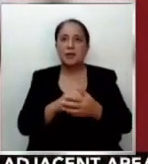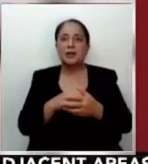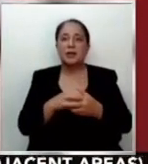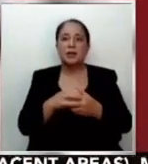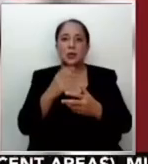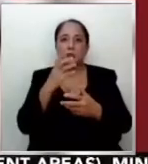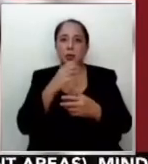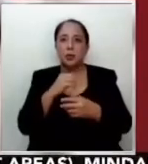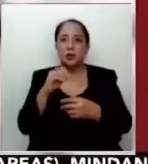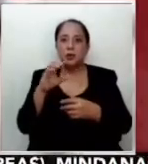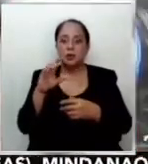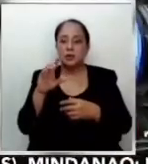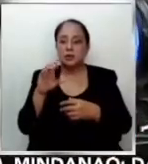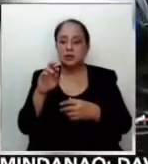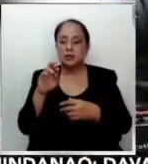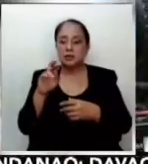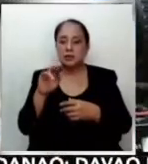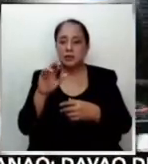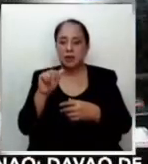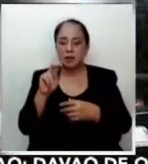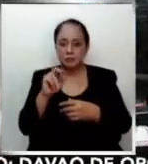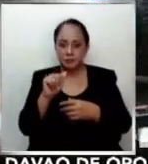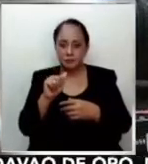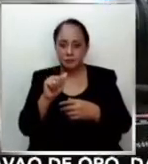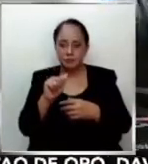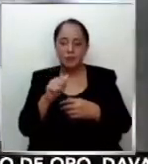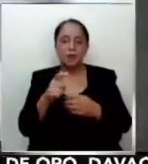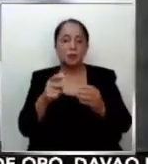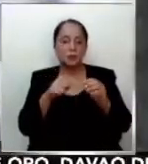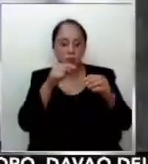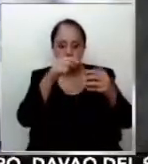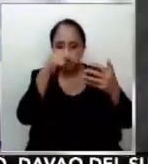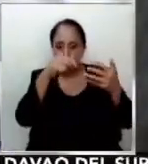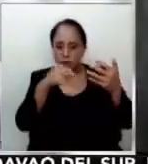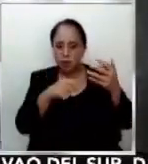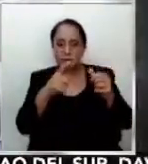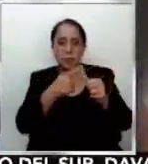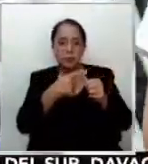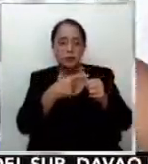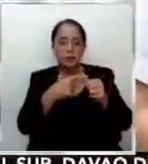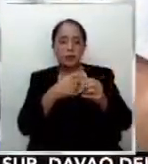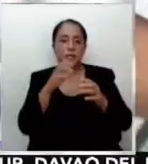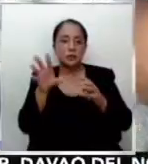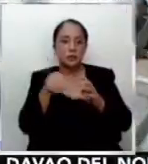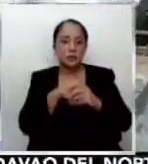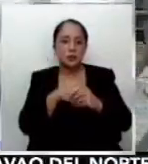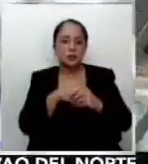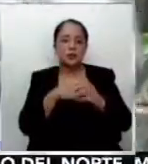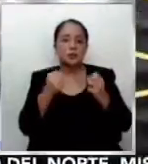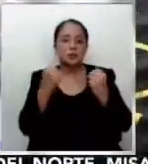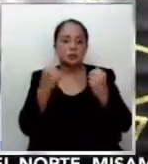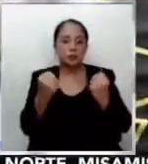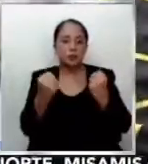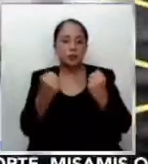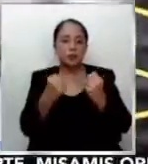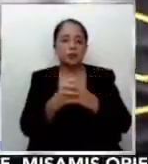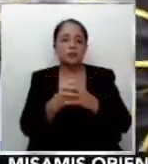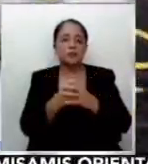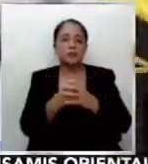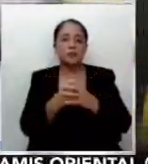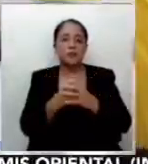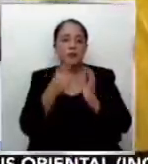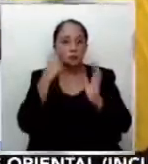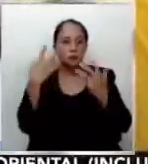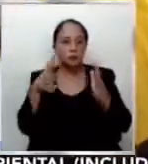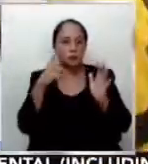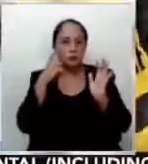Cristina Frasco. Inilatag niya ang mga prioridad sa ahensya kabilang ang pagpapalakas sa mga kilalanang tourist